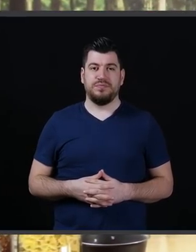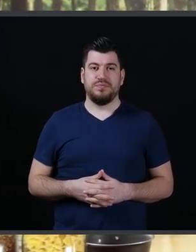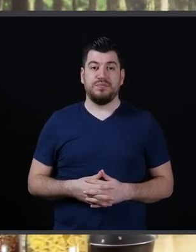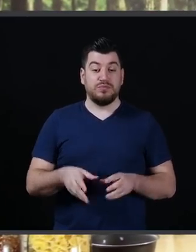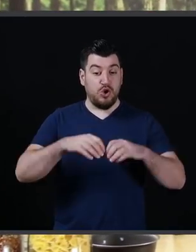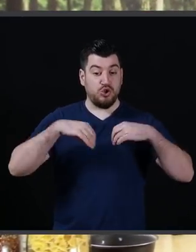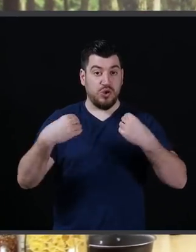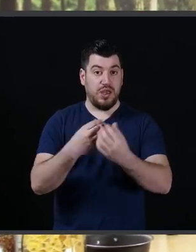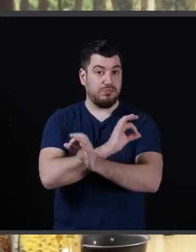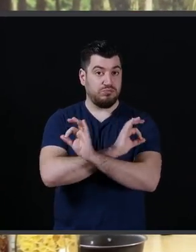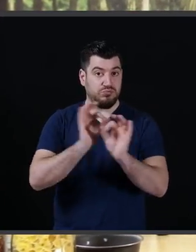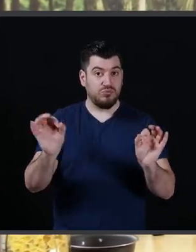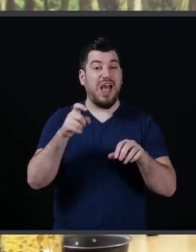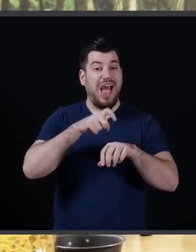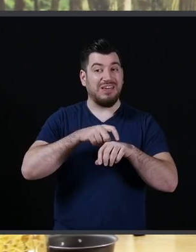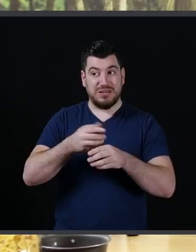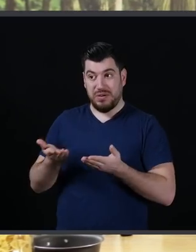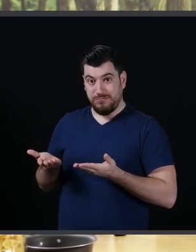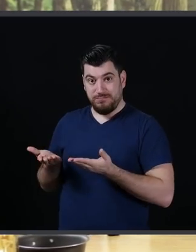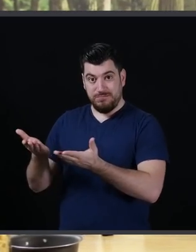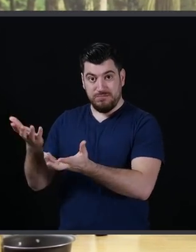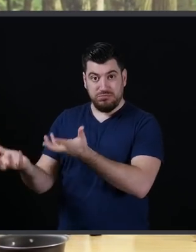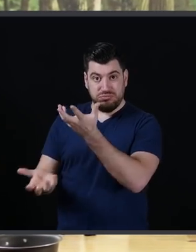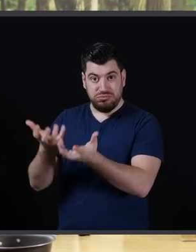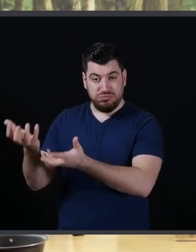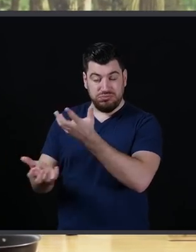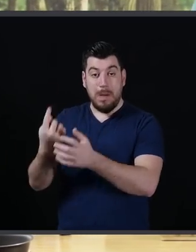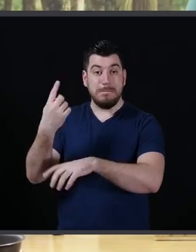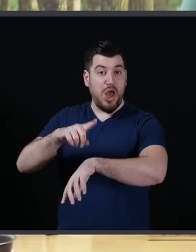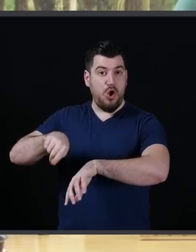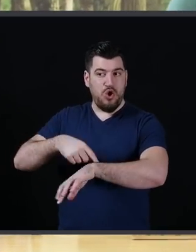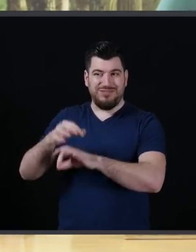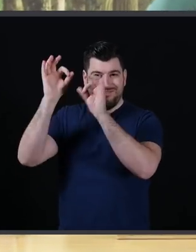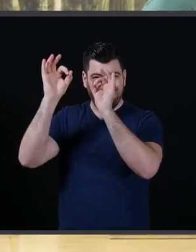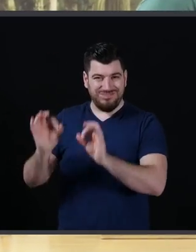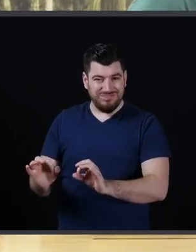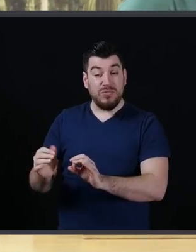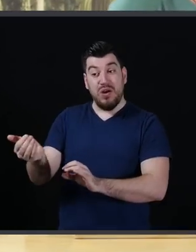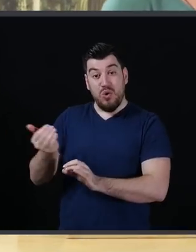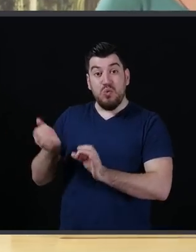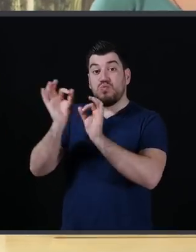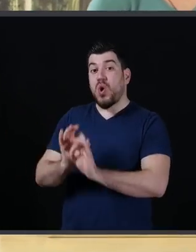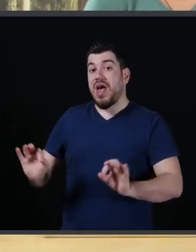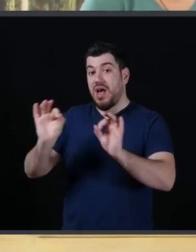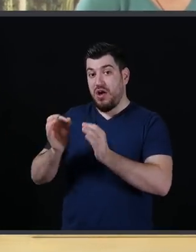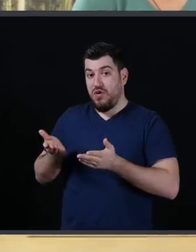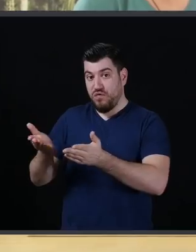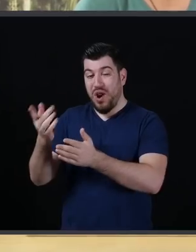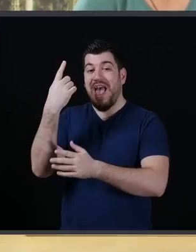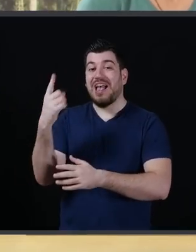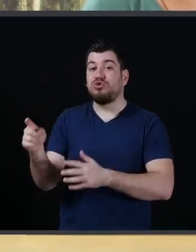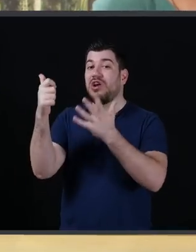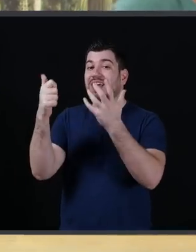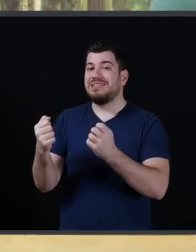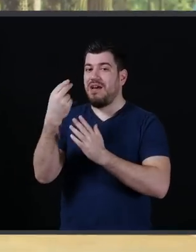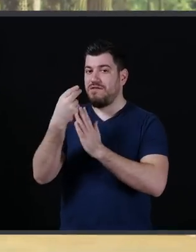Το κέικ μας είναι έτοιμο και έτσι όπως είναι θα το ψήσουμε μία ώρα ακριβώς σε προθερμασμένο φούρνο στους 160